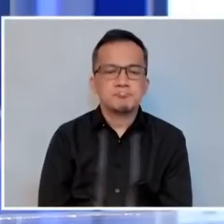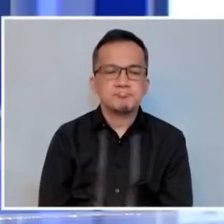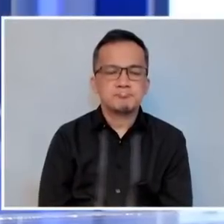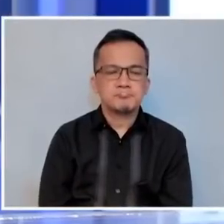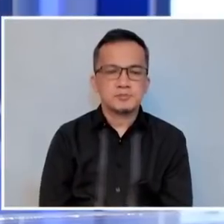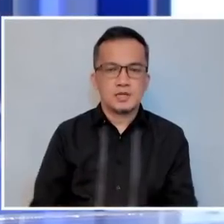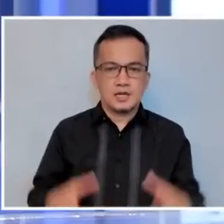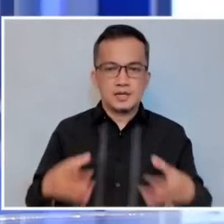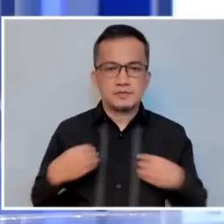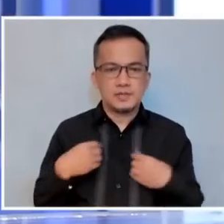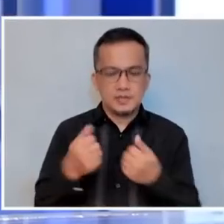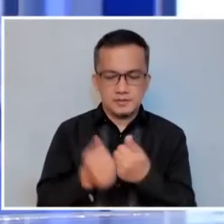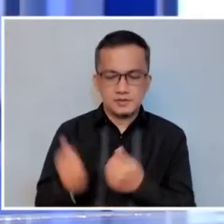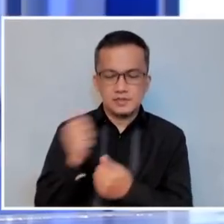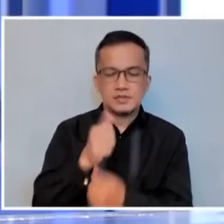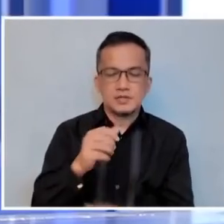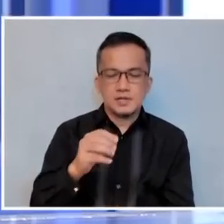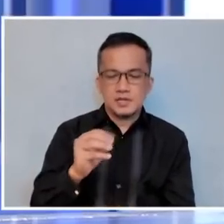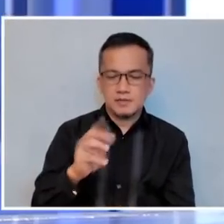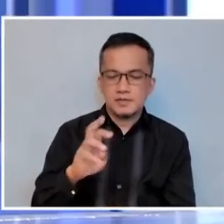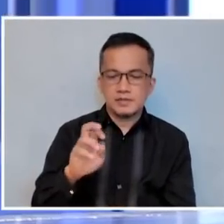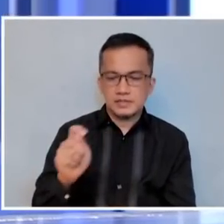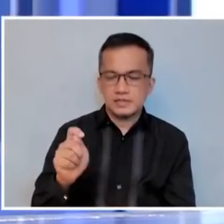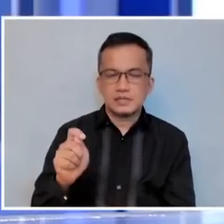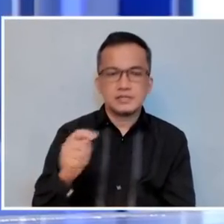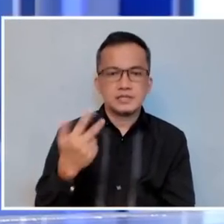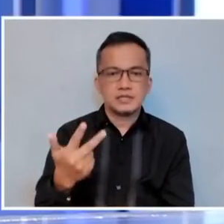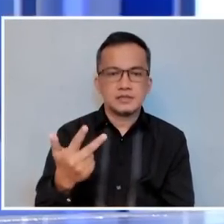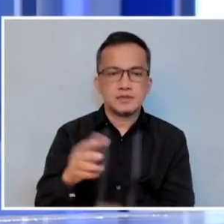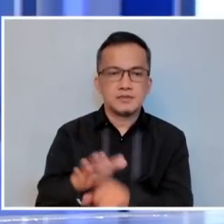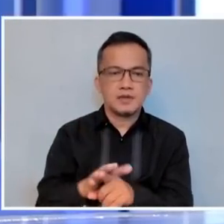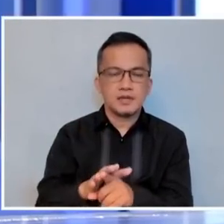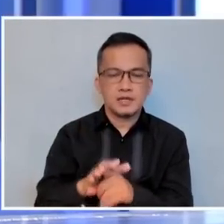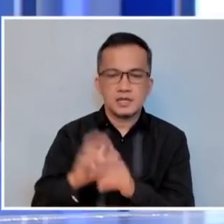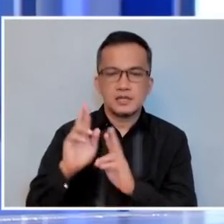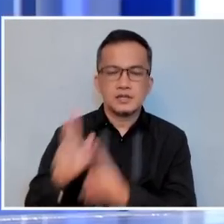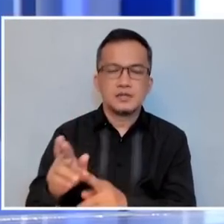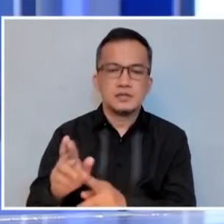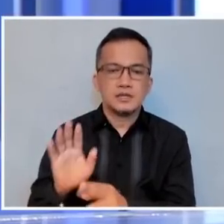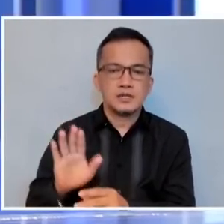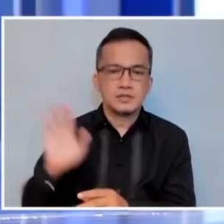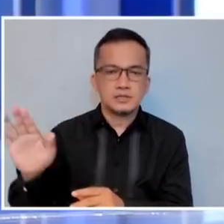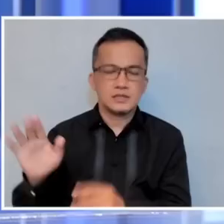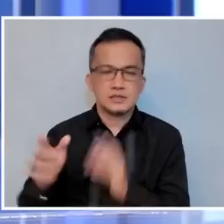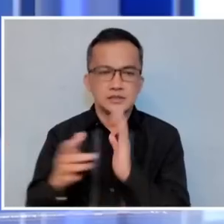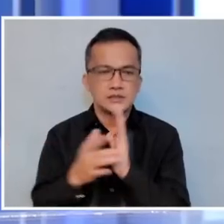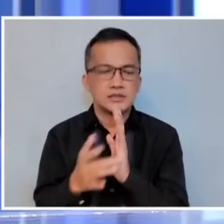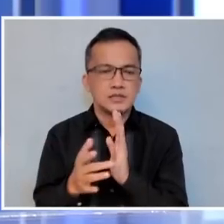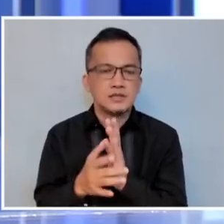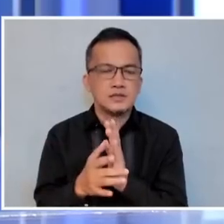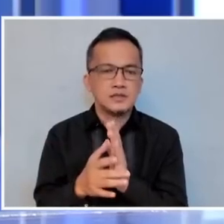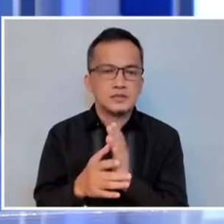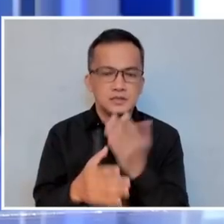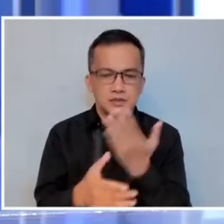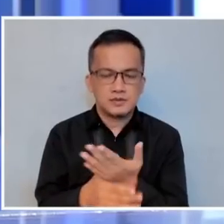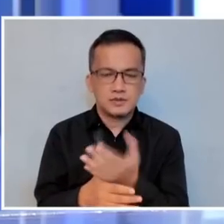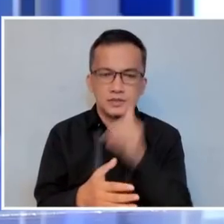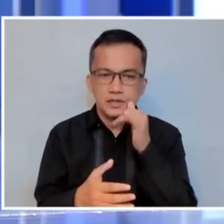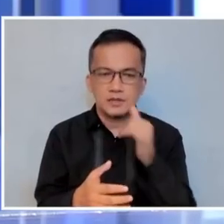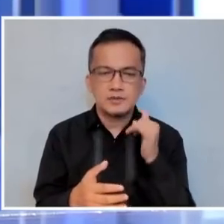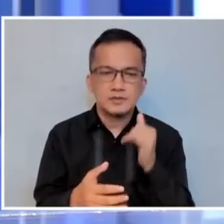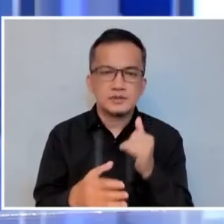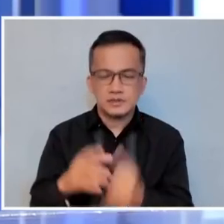Aminado ang pamunuan ng MRT3 na mabagal ang pagresponde ng kanilang mga technician sa aberya kahapon sa